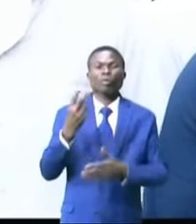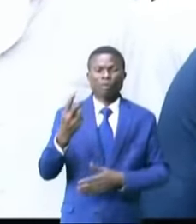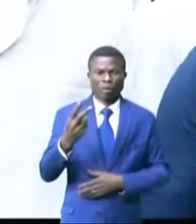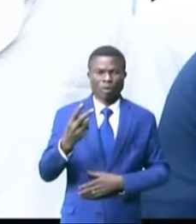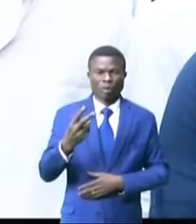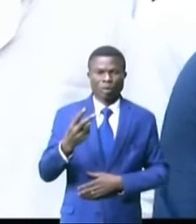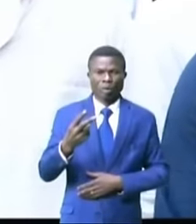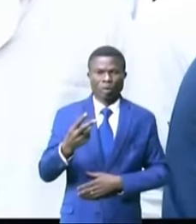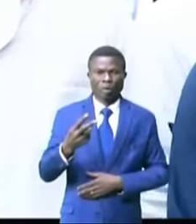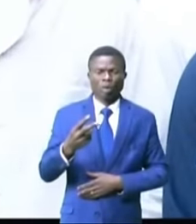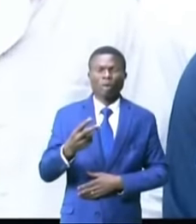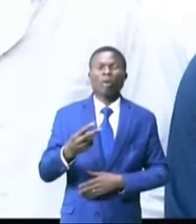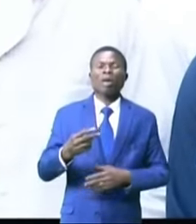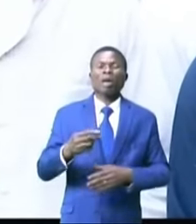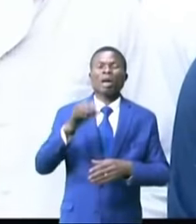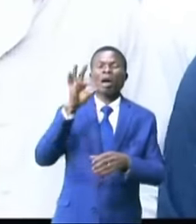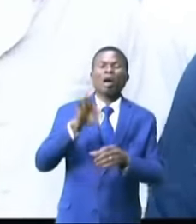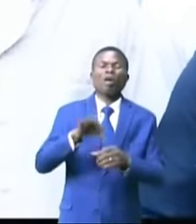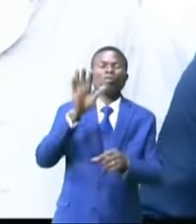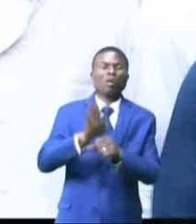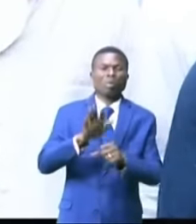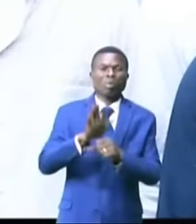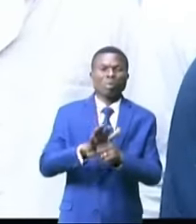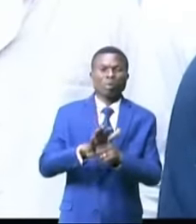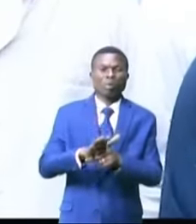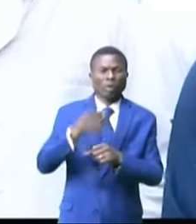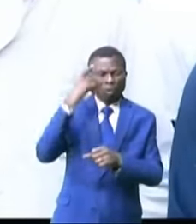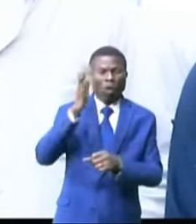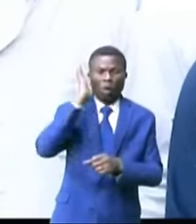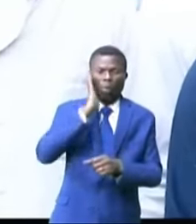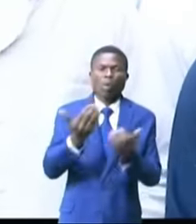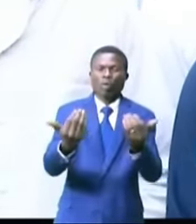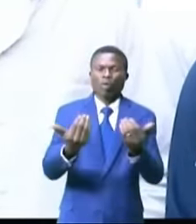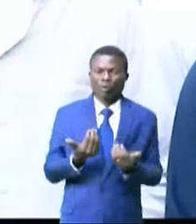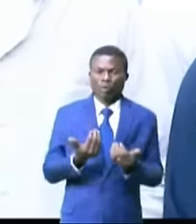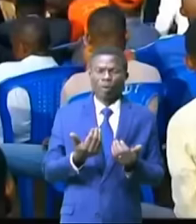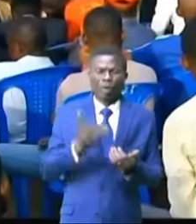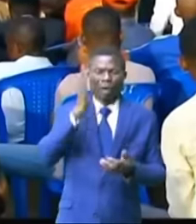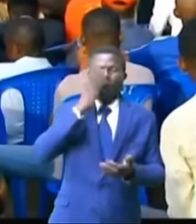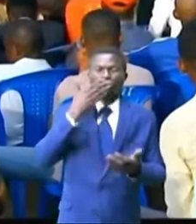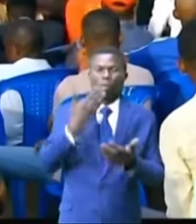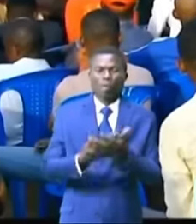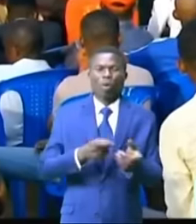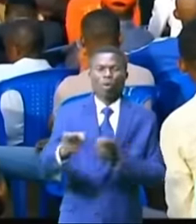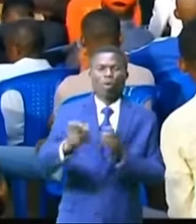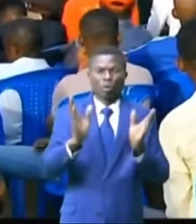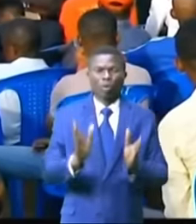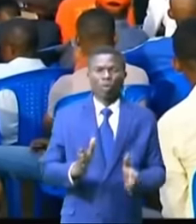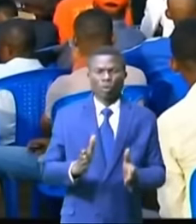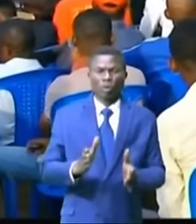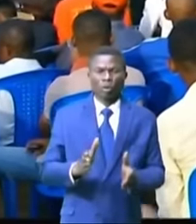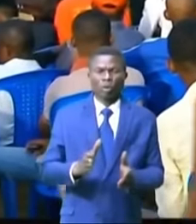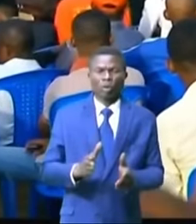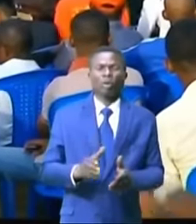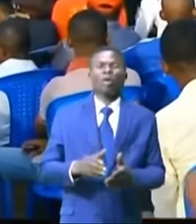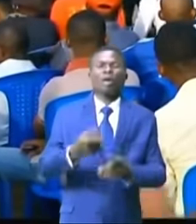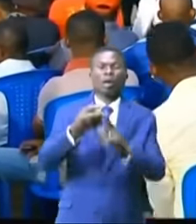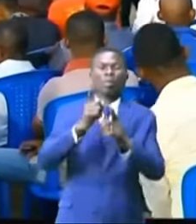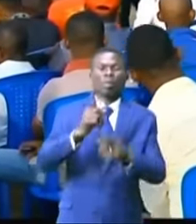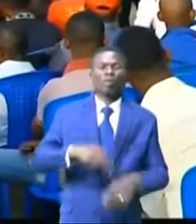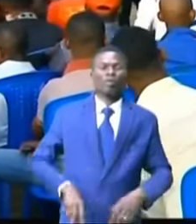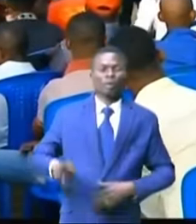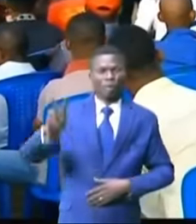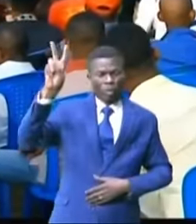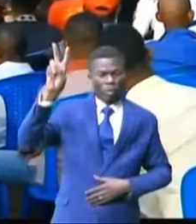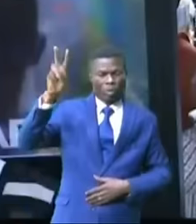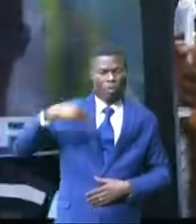qu'il ait une majorité, parce que sa bonne volonté et la bonne gouvernance qu'il trône de l'IDP Tshisekedi, nous puissions